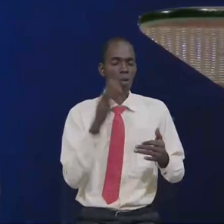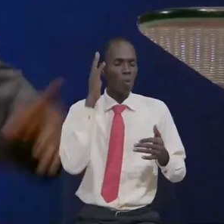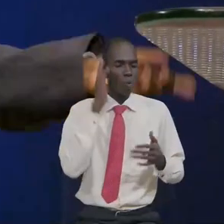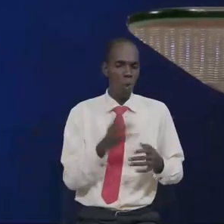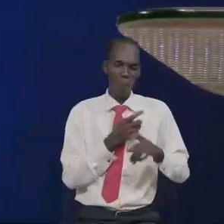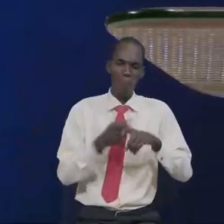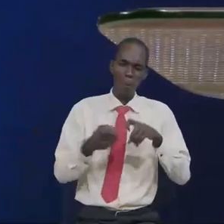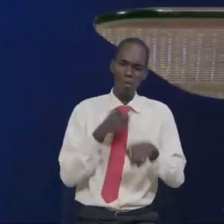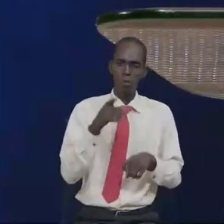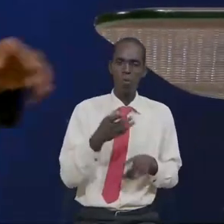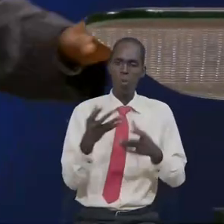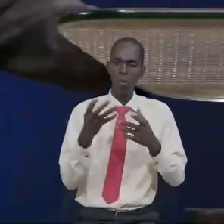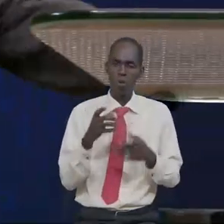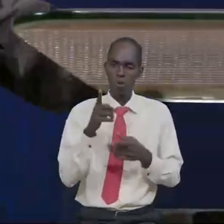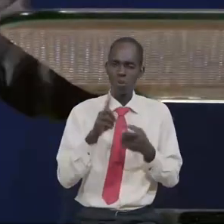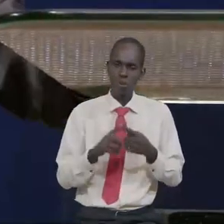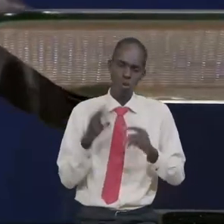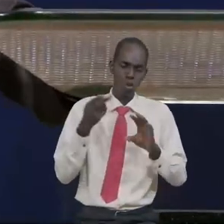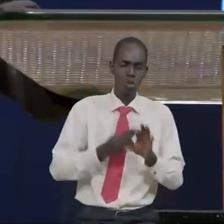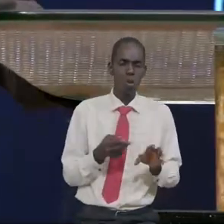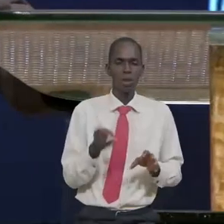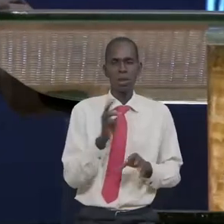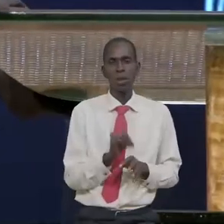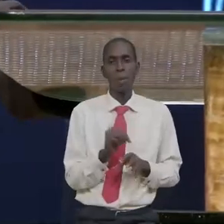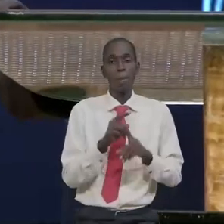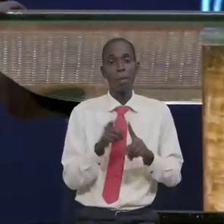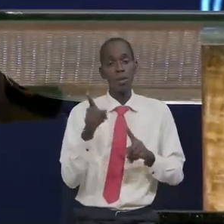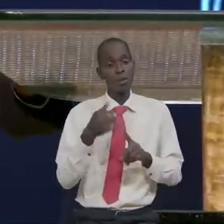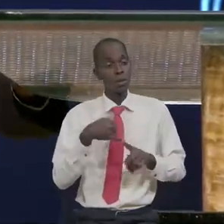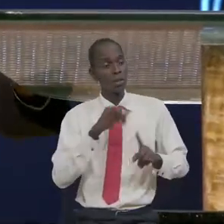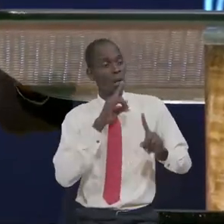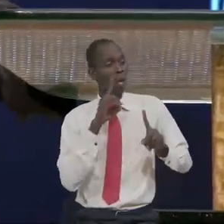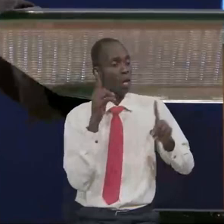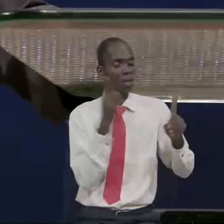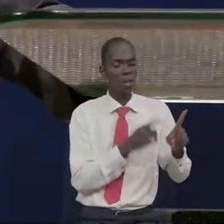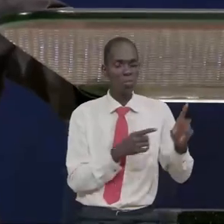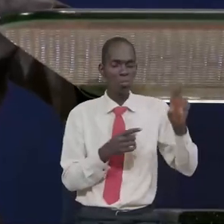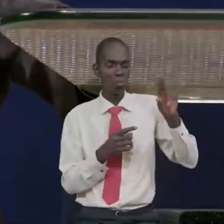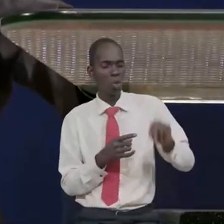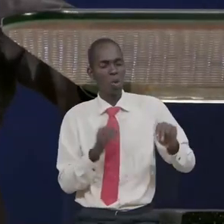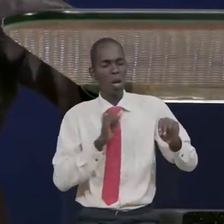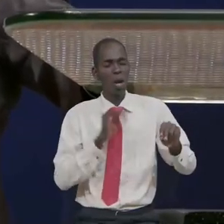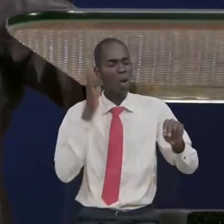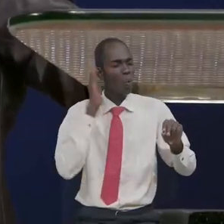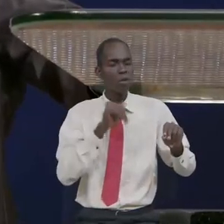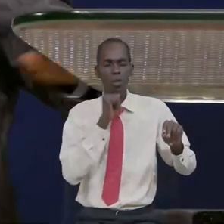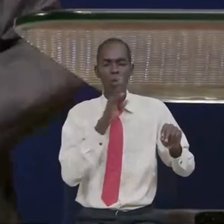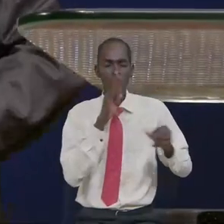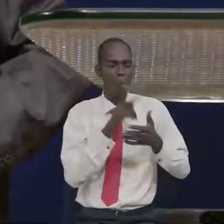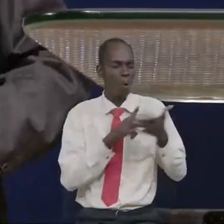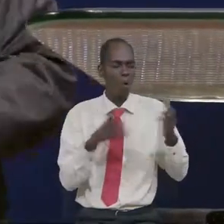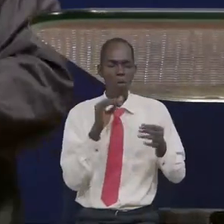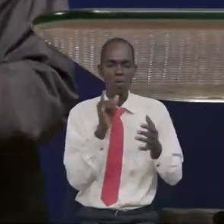vouloir que vous vous joigniez à eux. Mais ils veulent que l'iniquité abonde, mais tu dis non, moi je ne vais pas faire partie